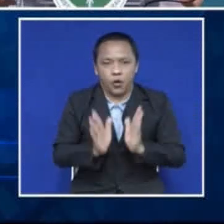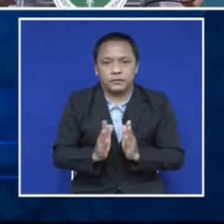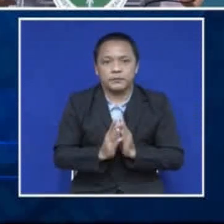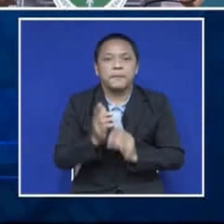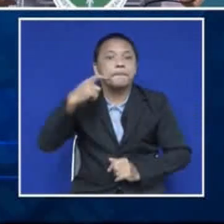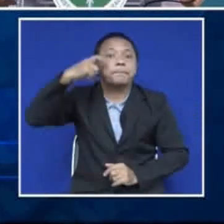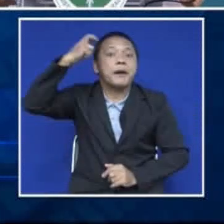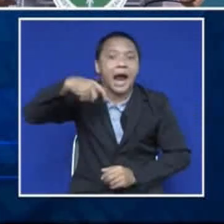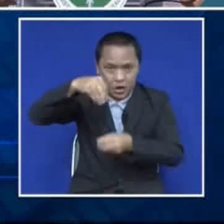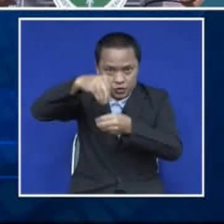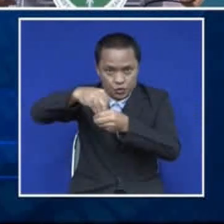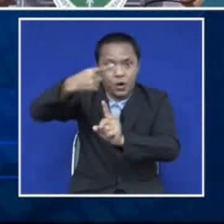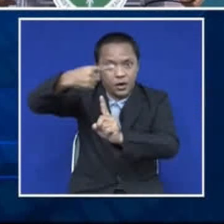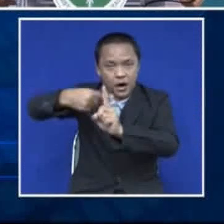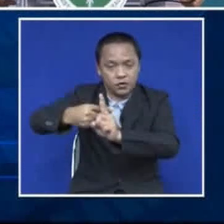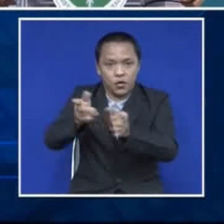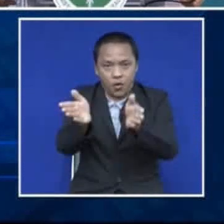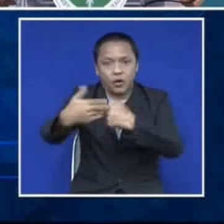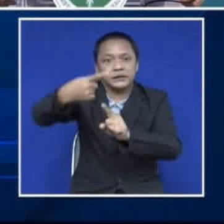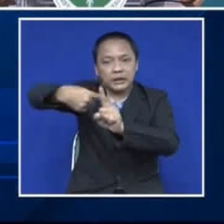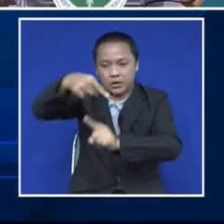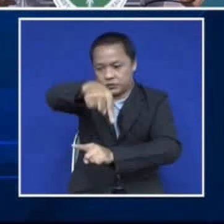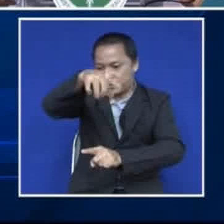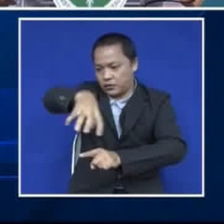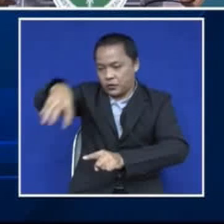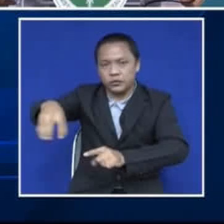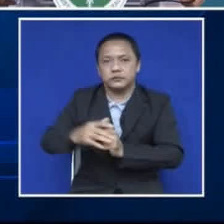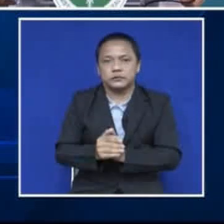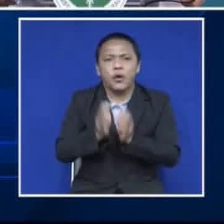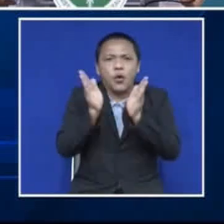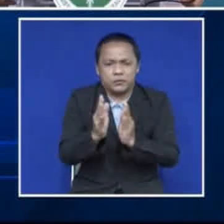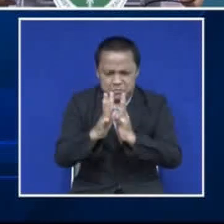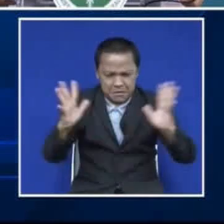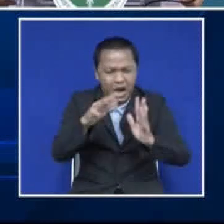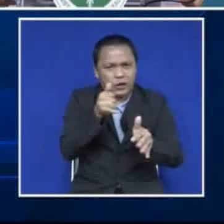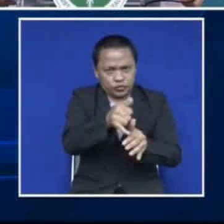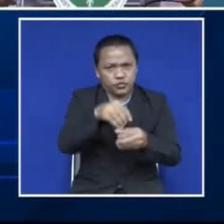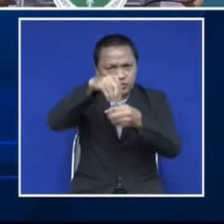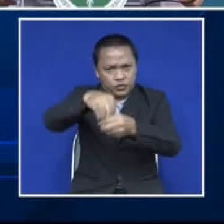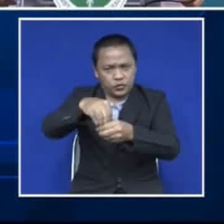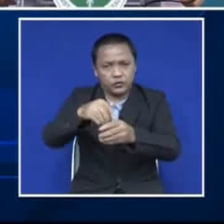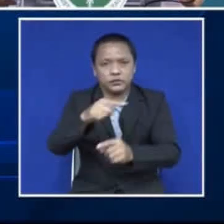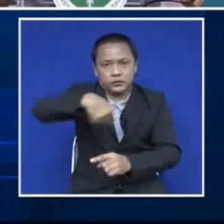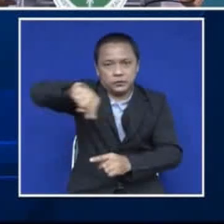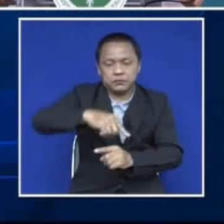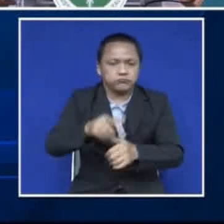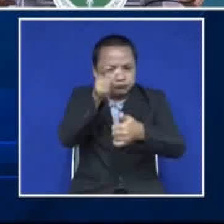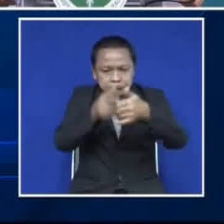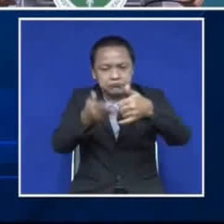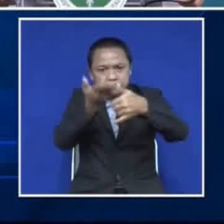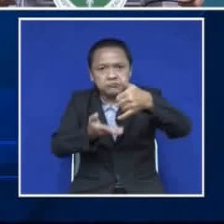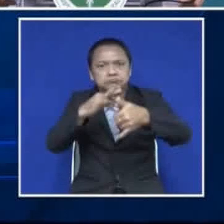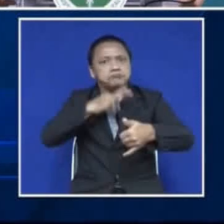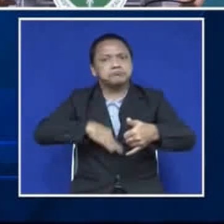672รายส่งชื่อว่าเป็นตรวจ 223รายพบติดเชื้อเนี่ย 124รายด้วยกันตลาด